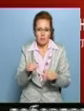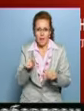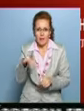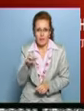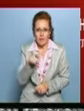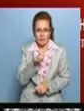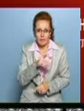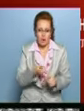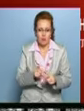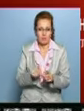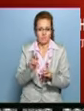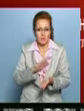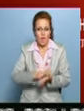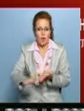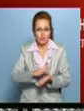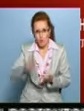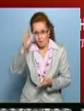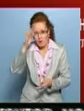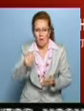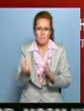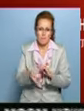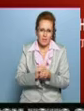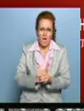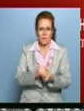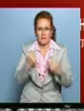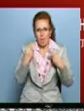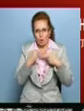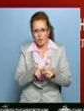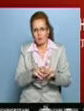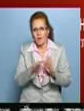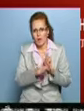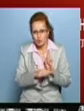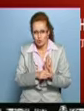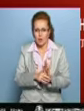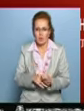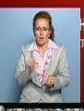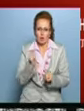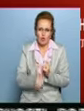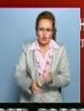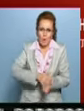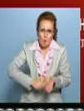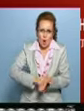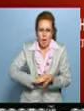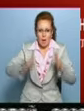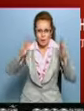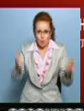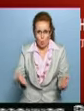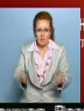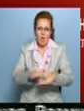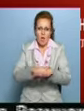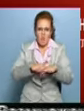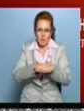нагрузку по очистке воды в целом меняем конечно режимы технологические на станциях моем чаще отстойники промываем чаще фильтры